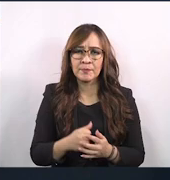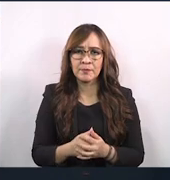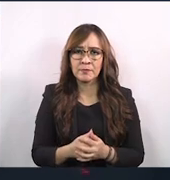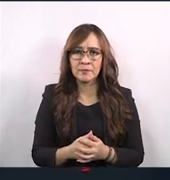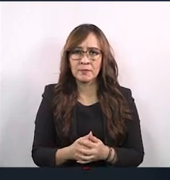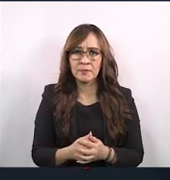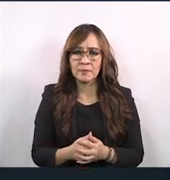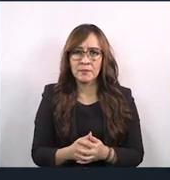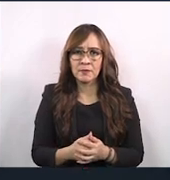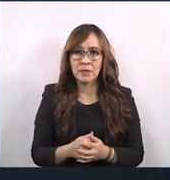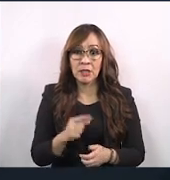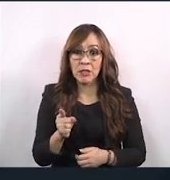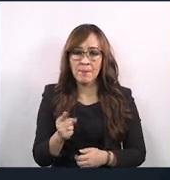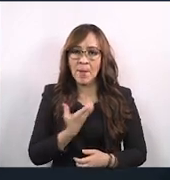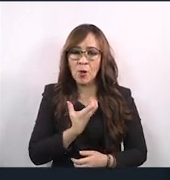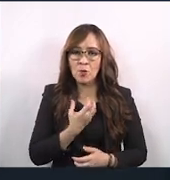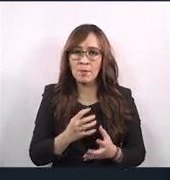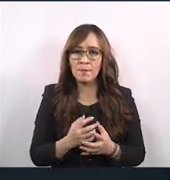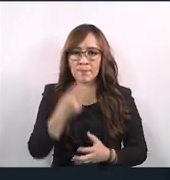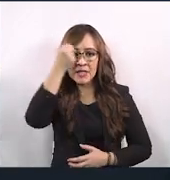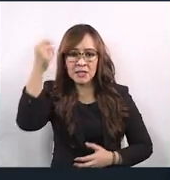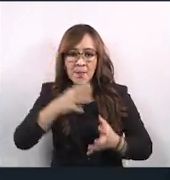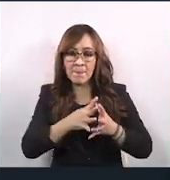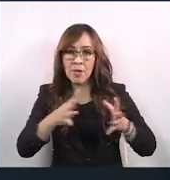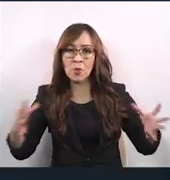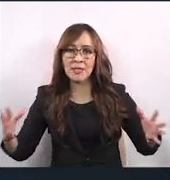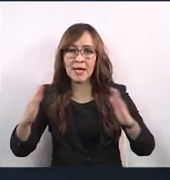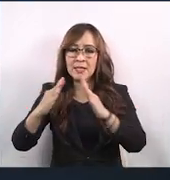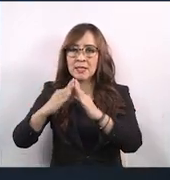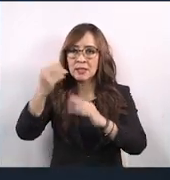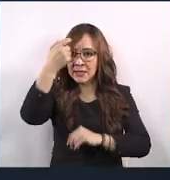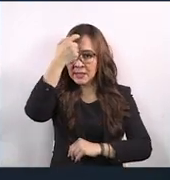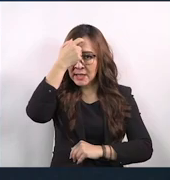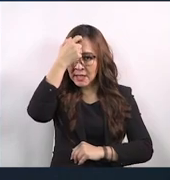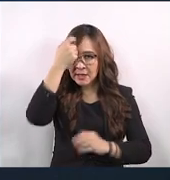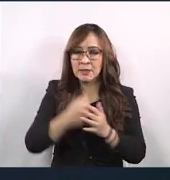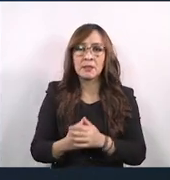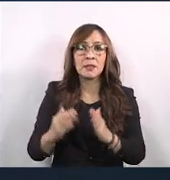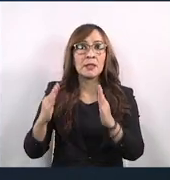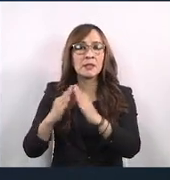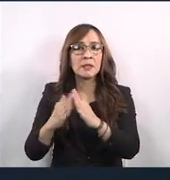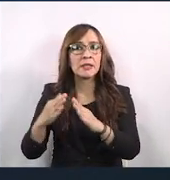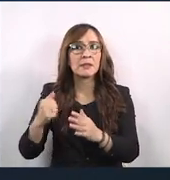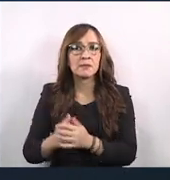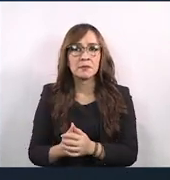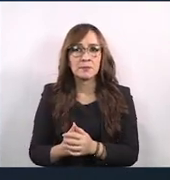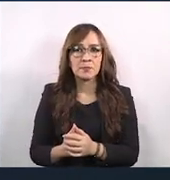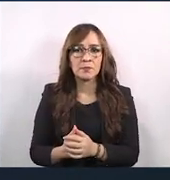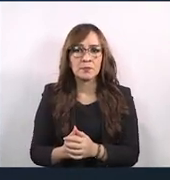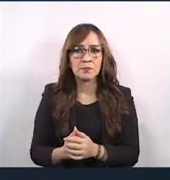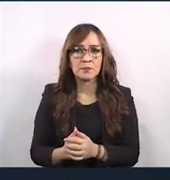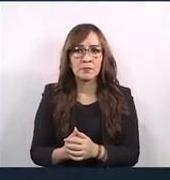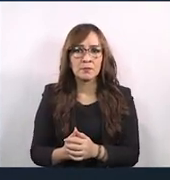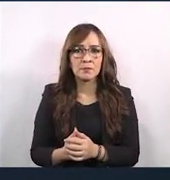Ndan menurut dia meluaskan kerajaannya Hai tapina pot bilang berapapun aku tidak menjual karena ini milik nenek